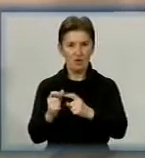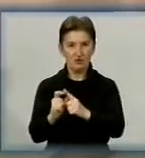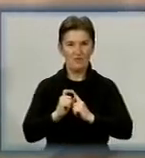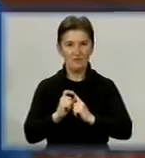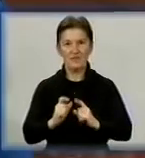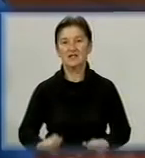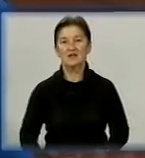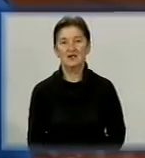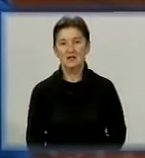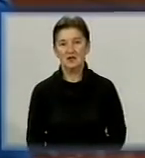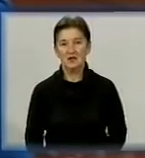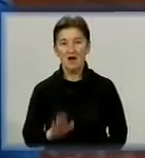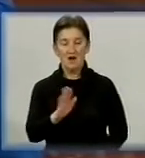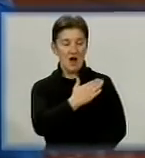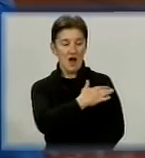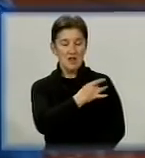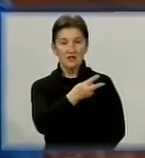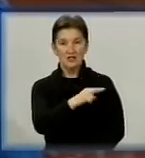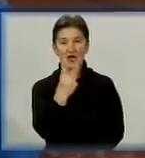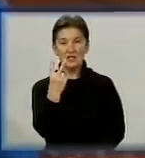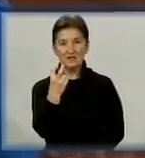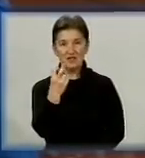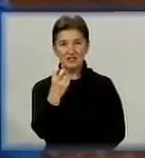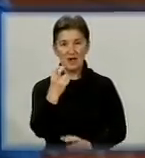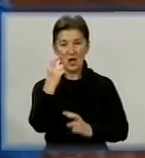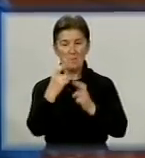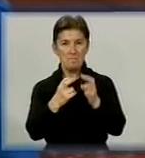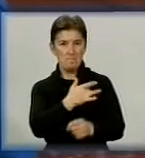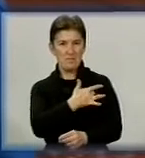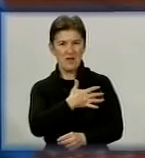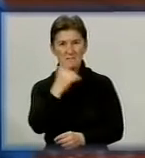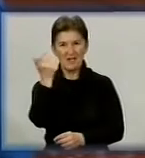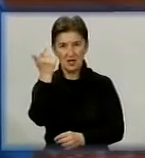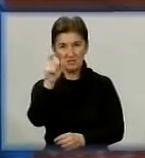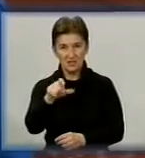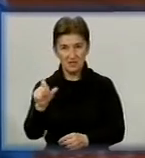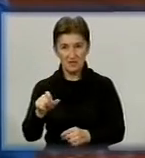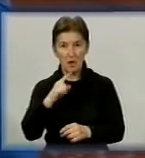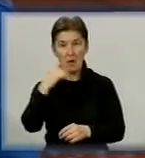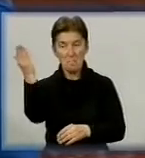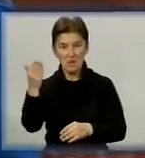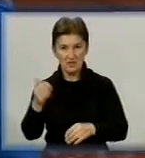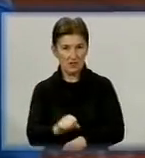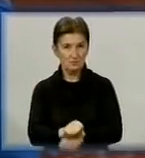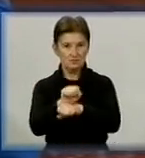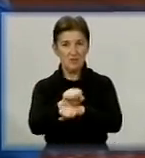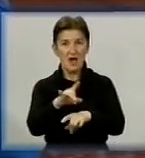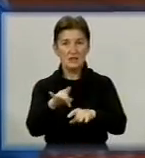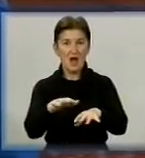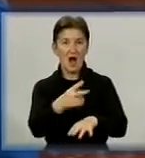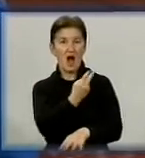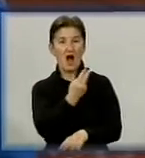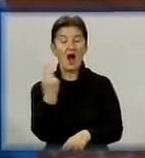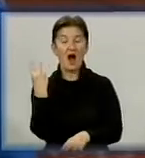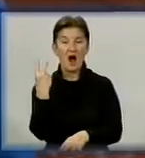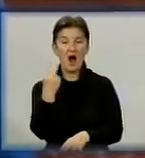днем». В Олександрії близько 200 підприємців сьогодні пікетували міську раду. Мітинг влаштували бізнесмени, які торгують на Олександрійському